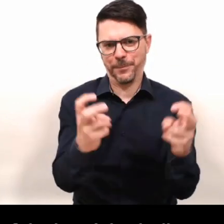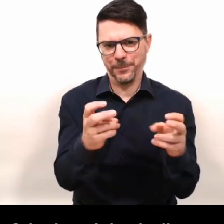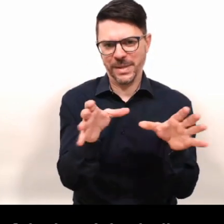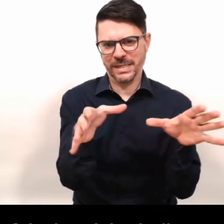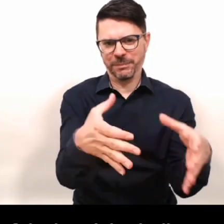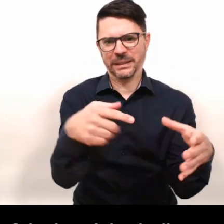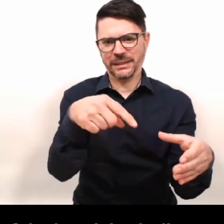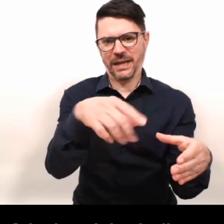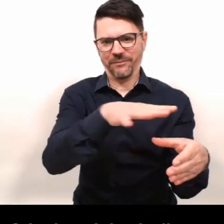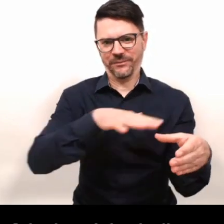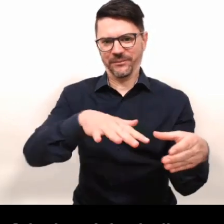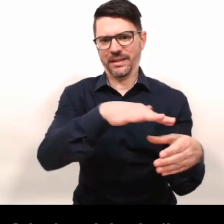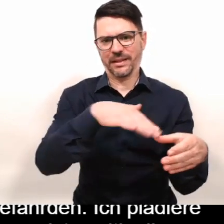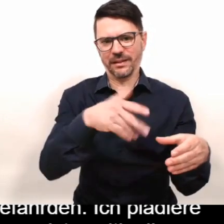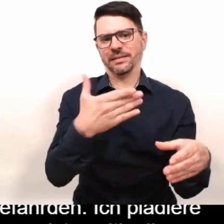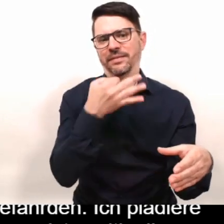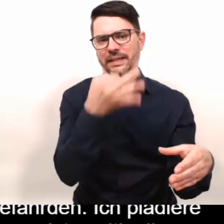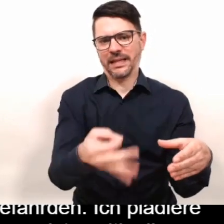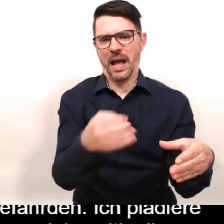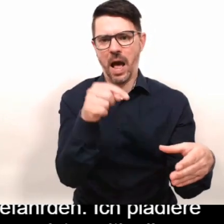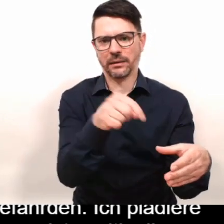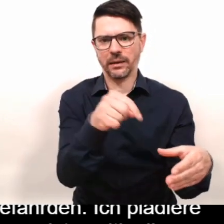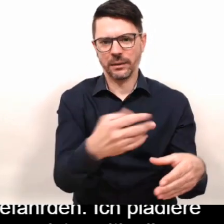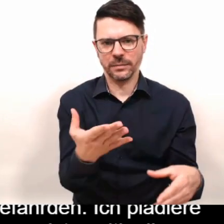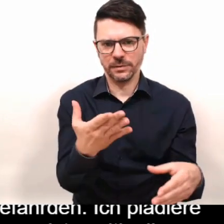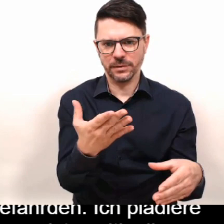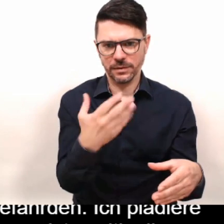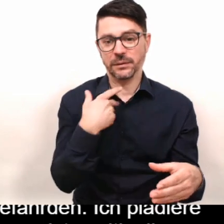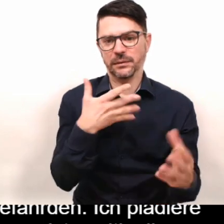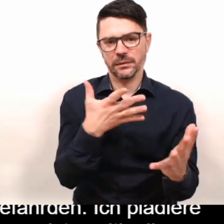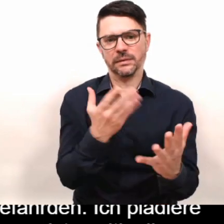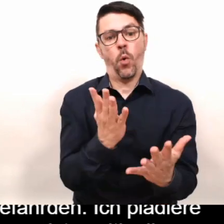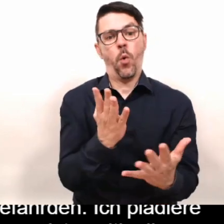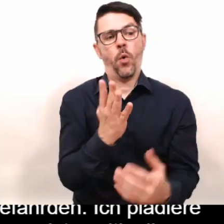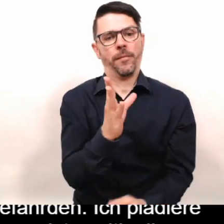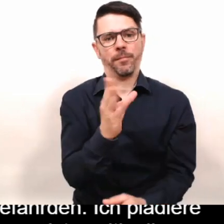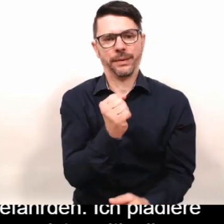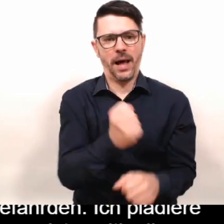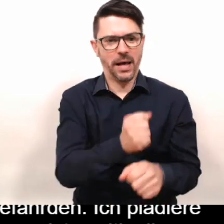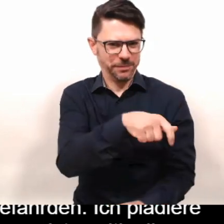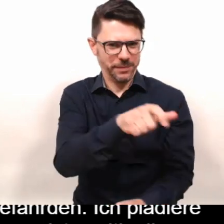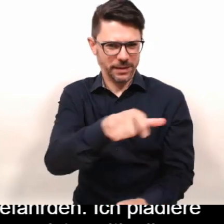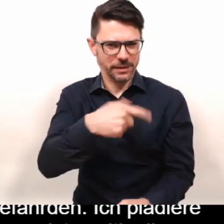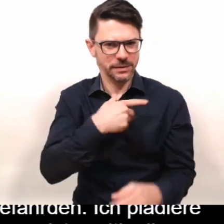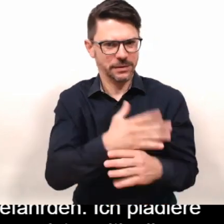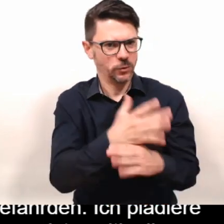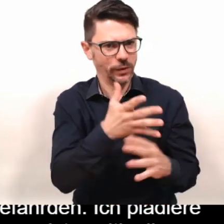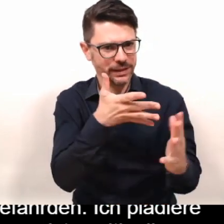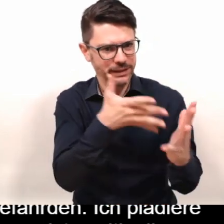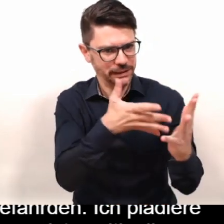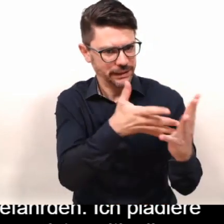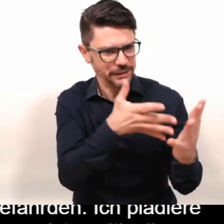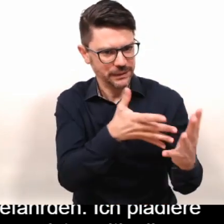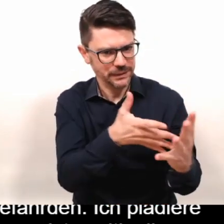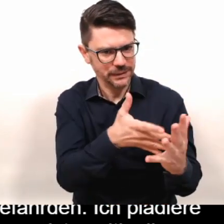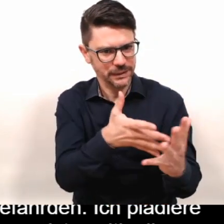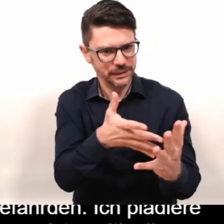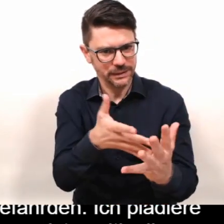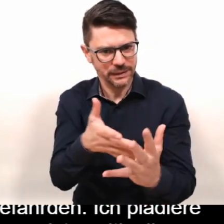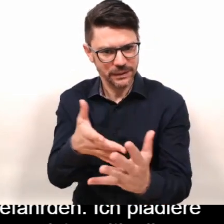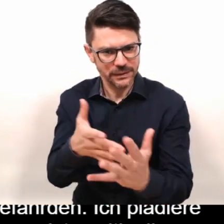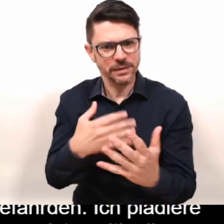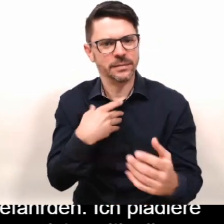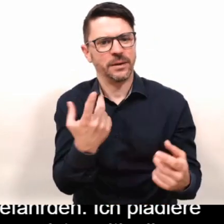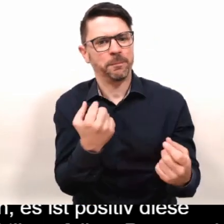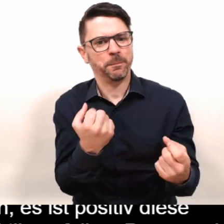also wir testen trotzdem ja konsequent auch in den Schlachthöfen die Mitarbeiter durch, um sozusagen von vornherein sicher zu sein, dass da jetzt